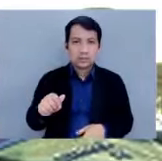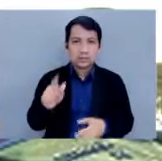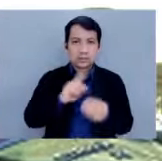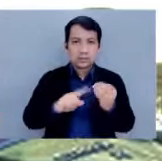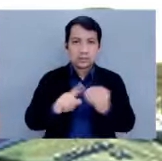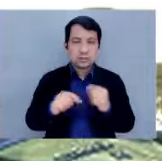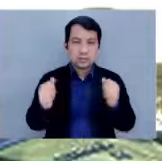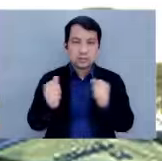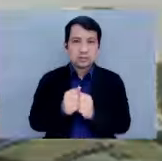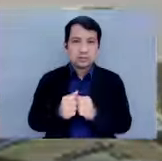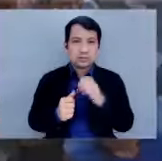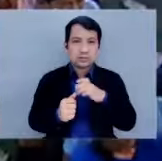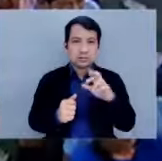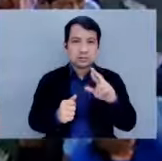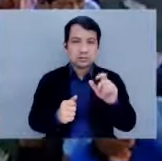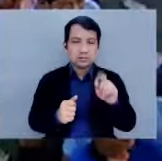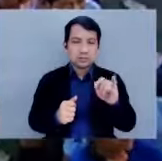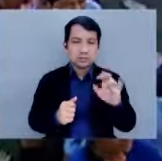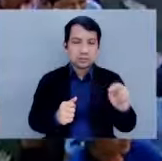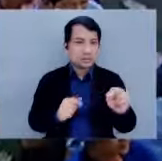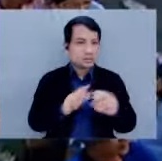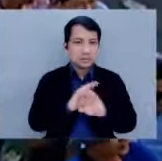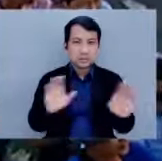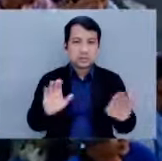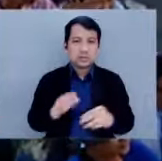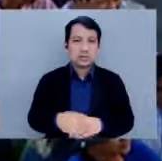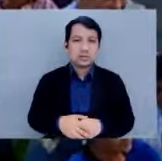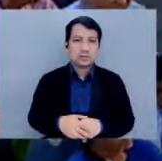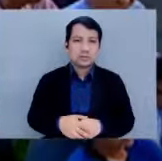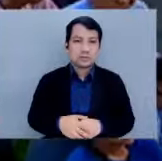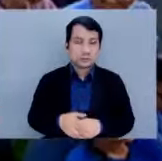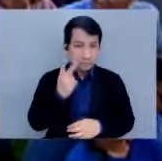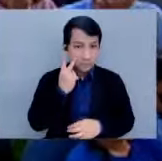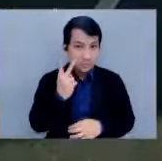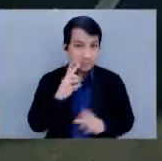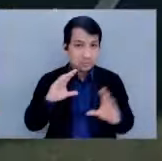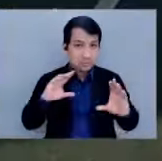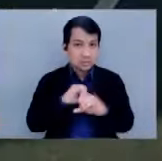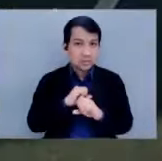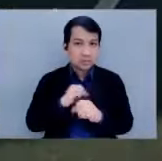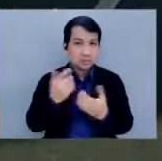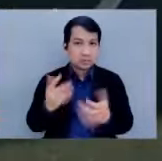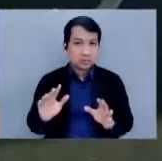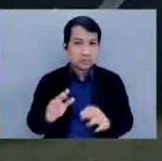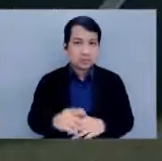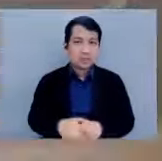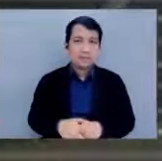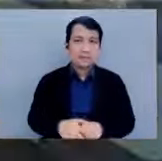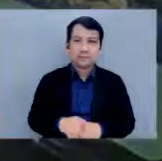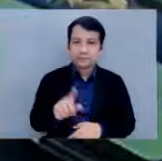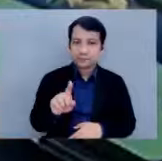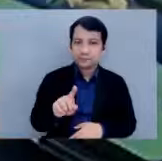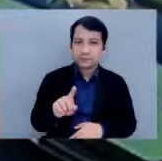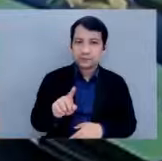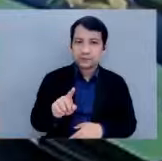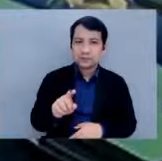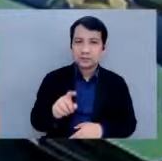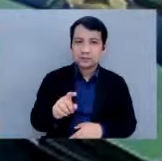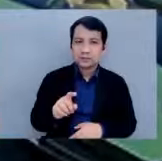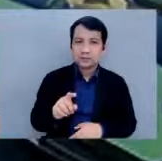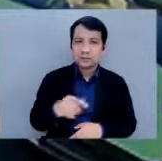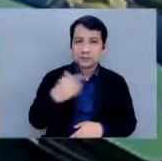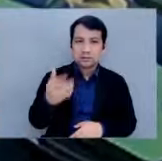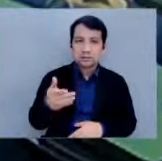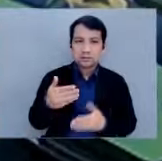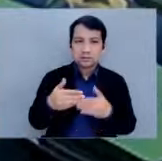mga korporasyon. Pero kung akala ninyo tapos na ang transport strike, nagkakamali kayo. Bago matapos ang